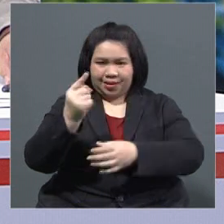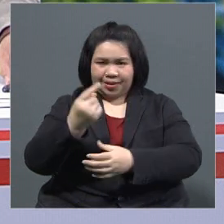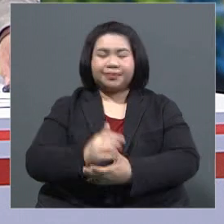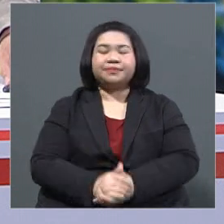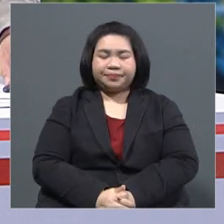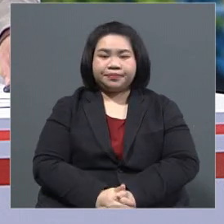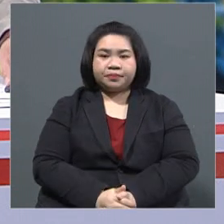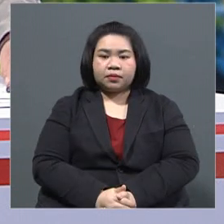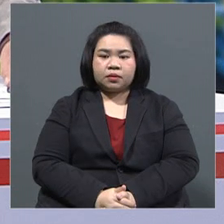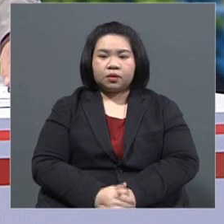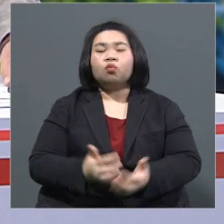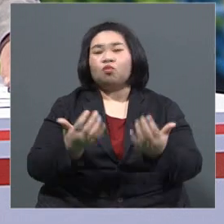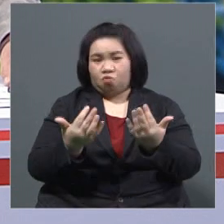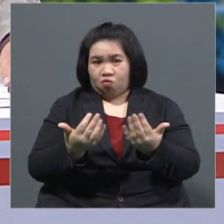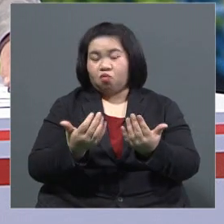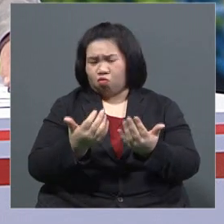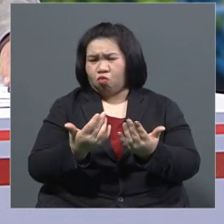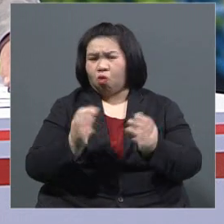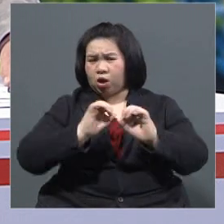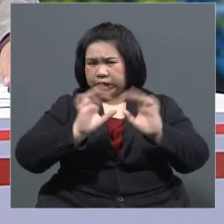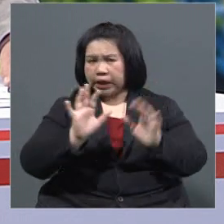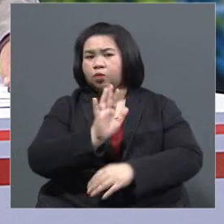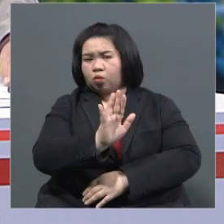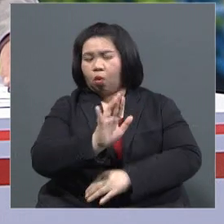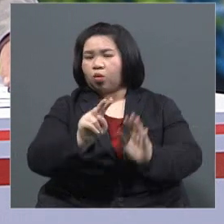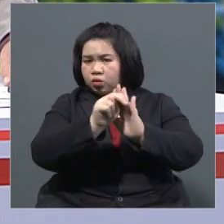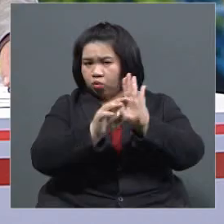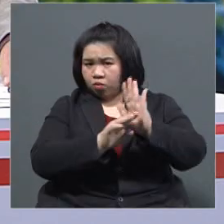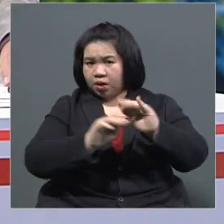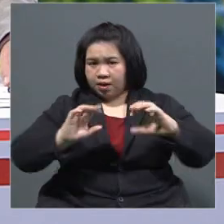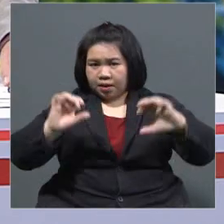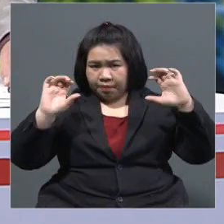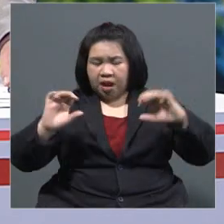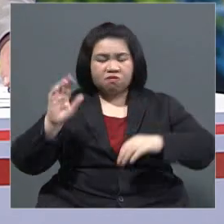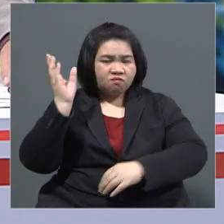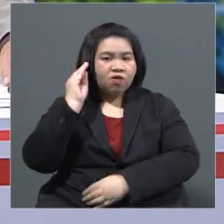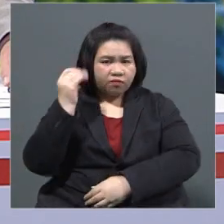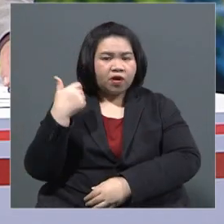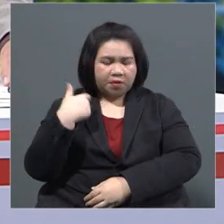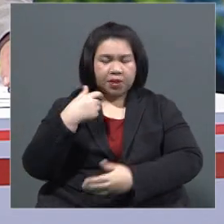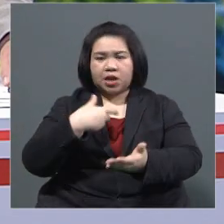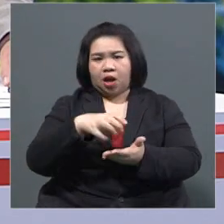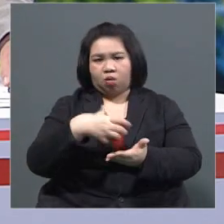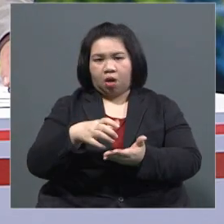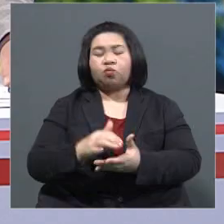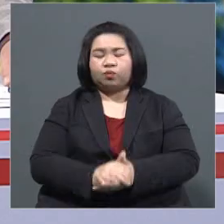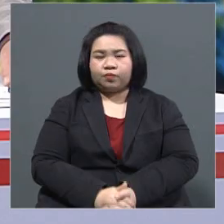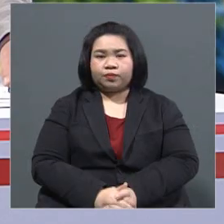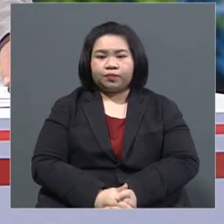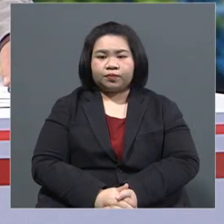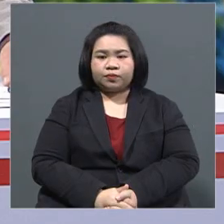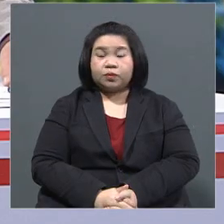ก็คืออย่างไรก็ตามต้องรอฟังความชัดเจนจากนโยบายของรัฐบาลที่จะได้มีการแถลงต่อรัฐสภาง